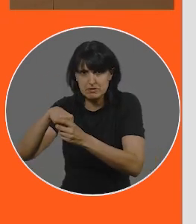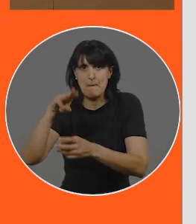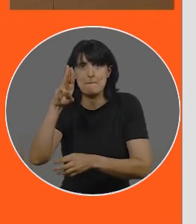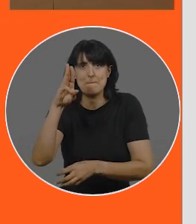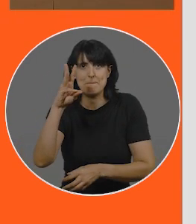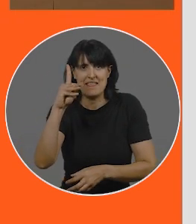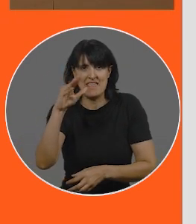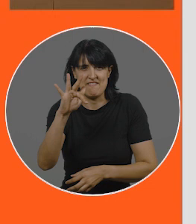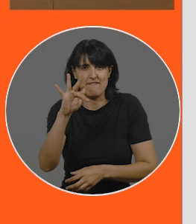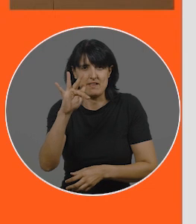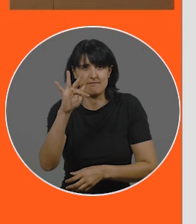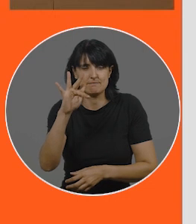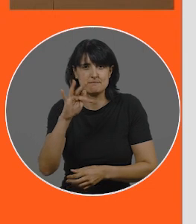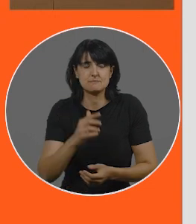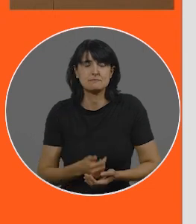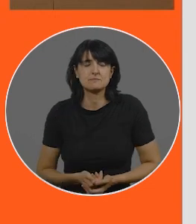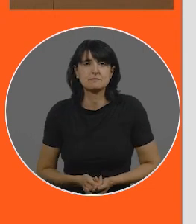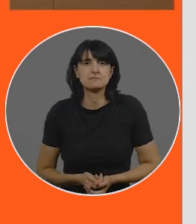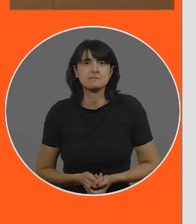tot. Clar,